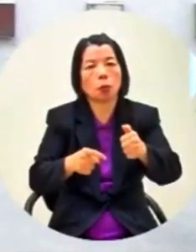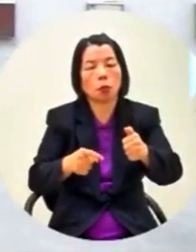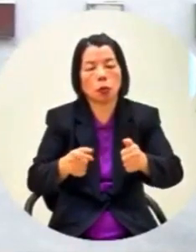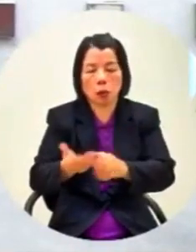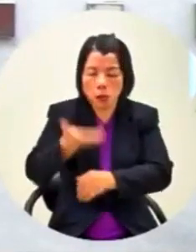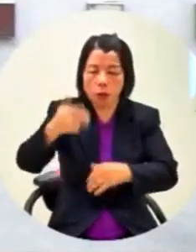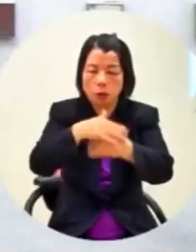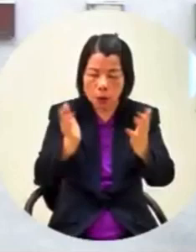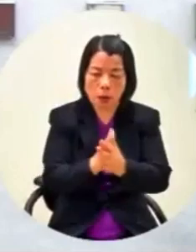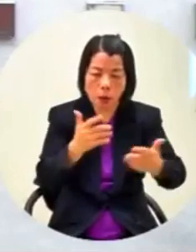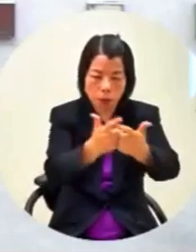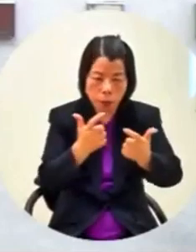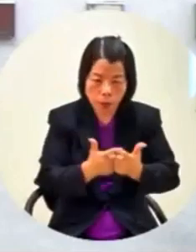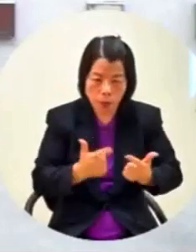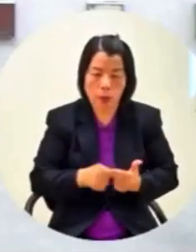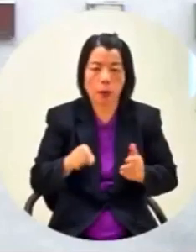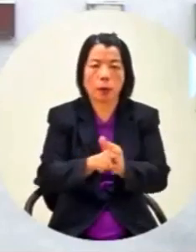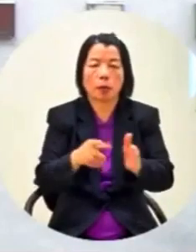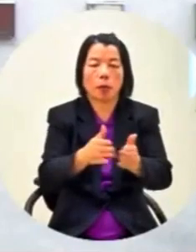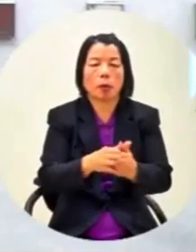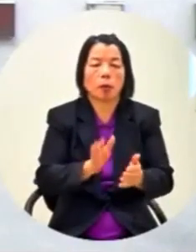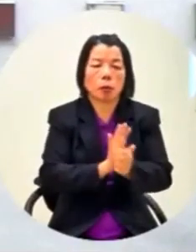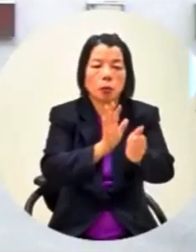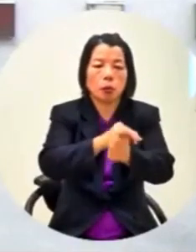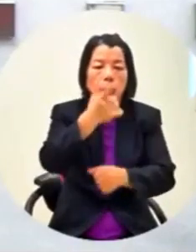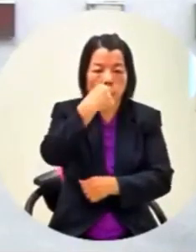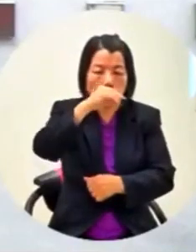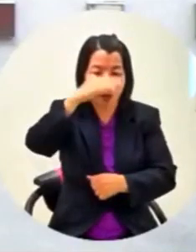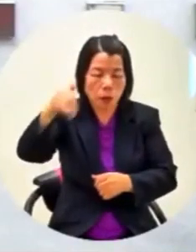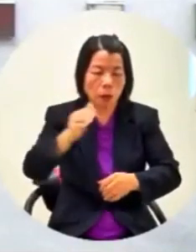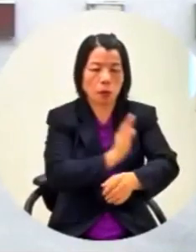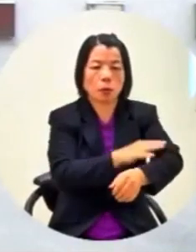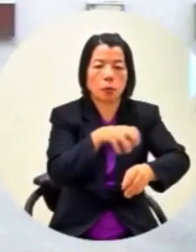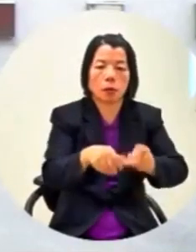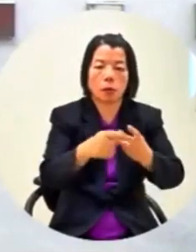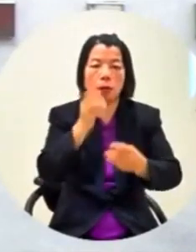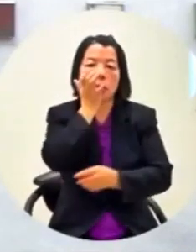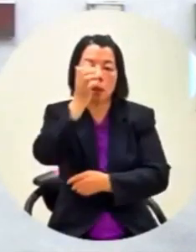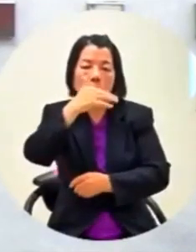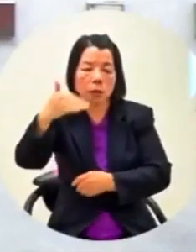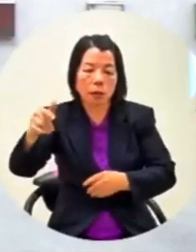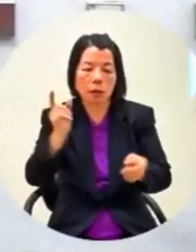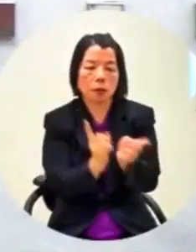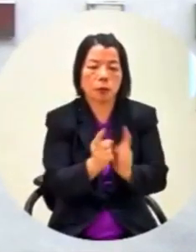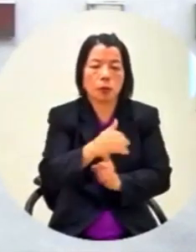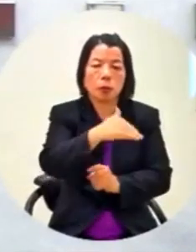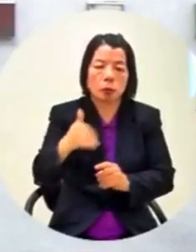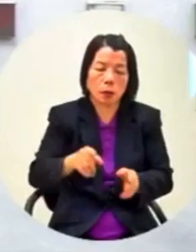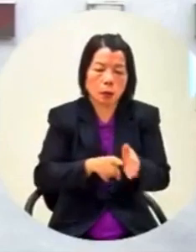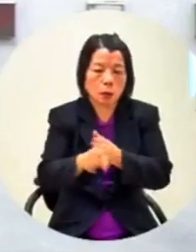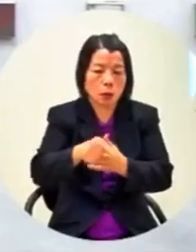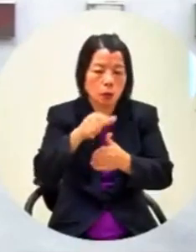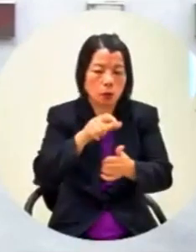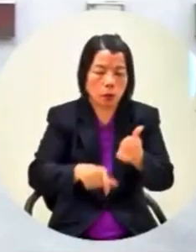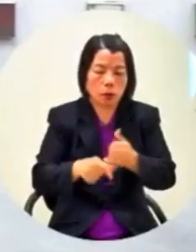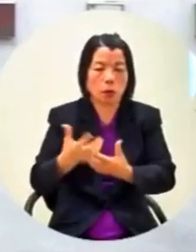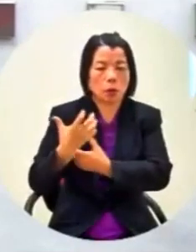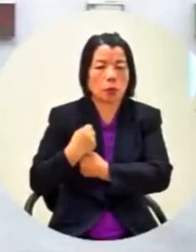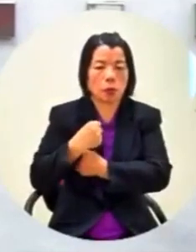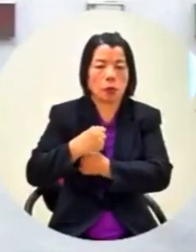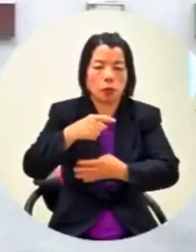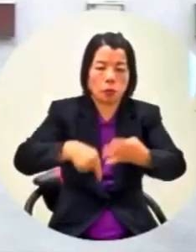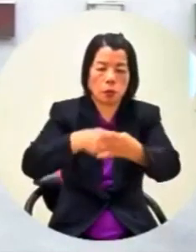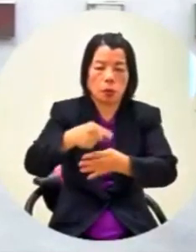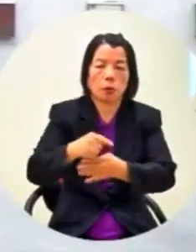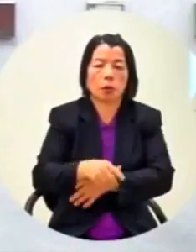惠。依序推出了凤山、左营、冈山、鼓山专属军事走读